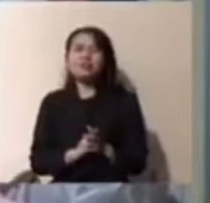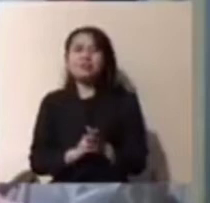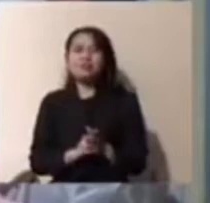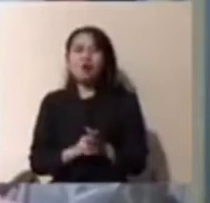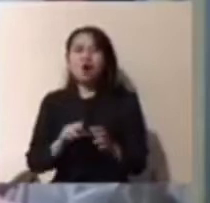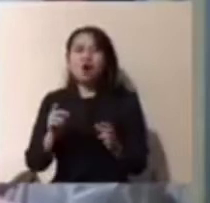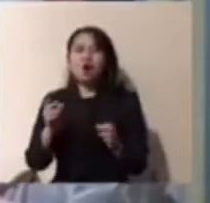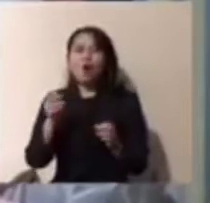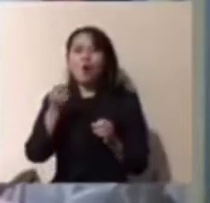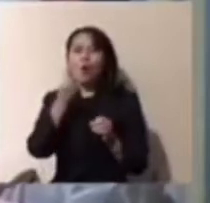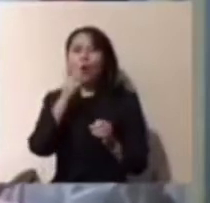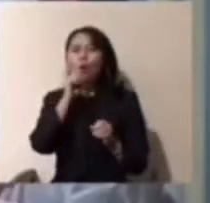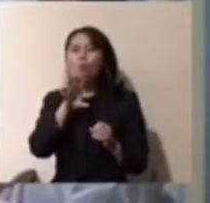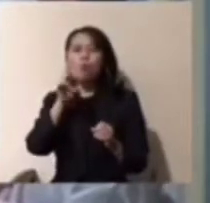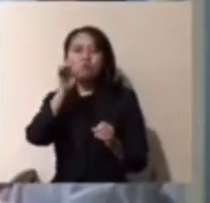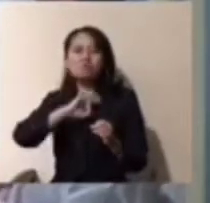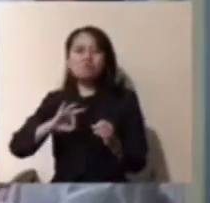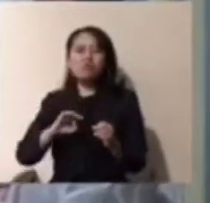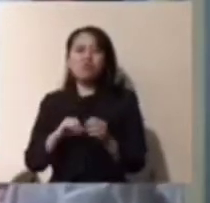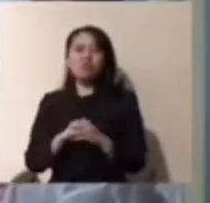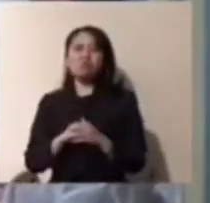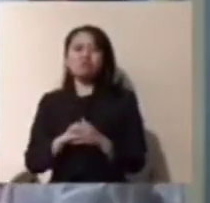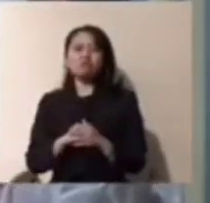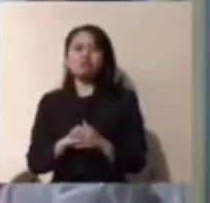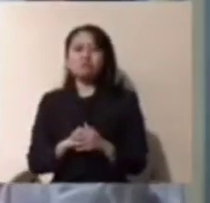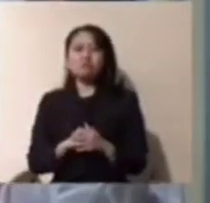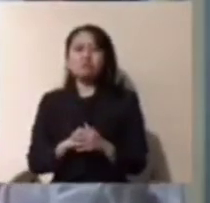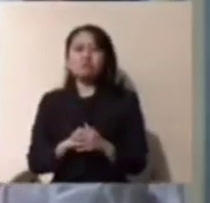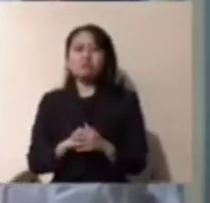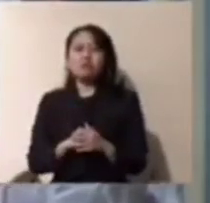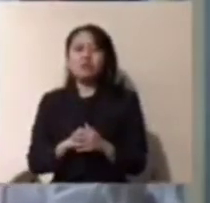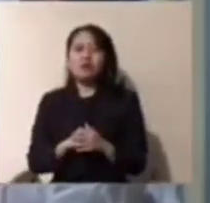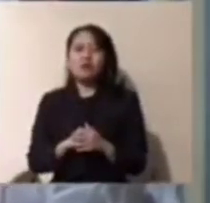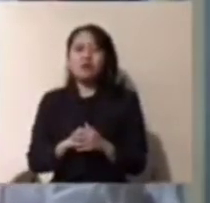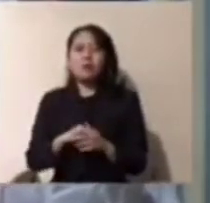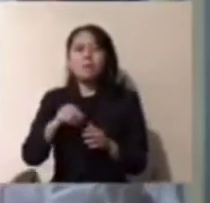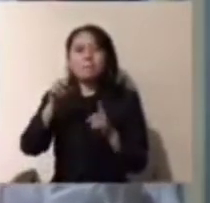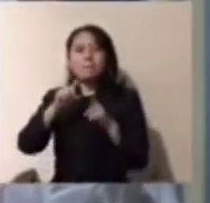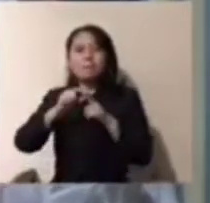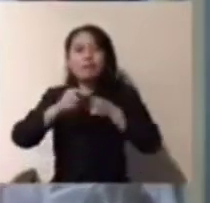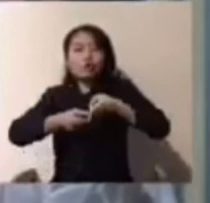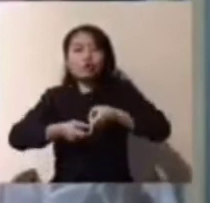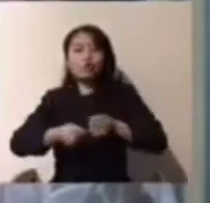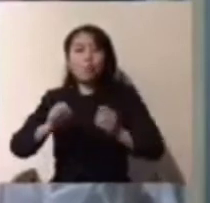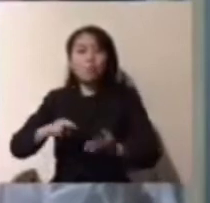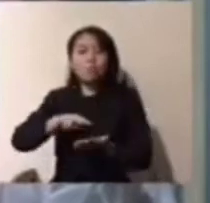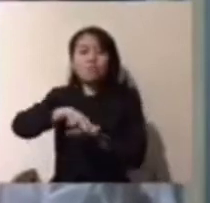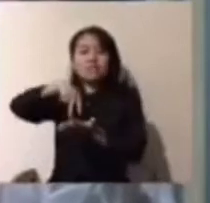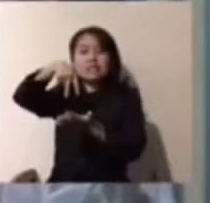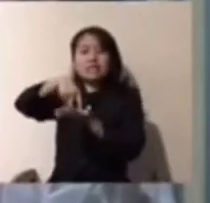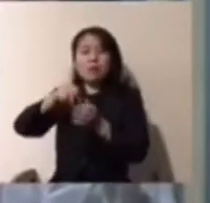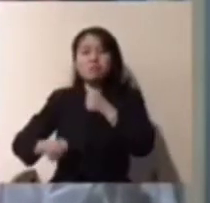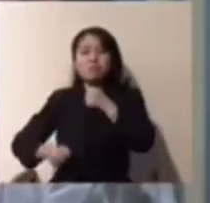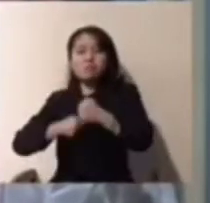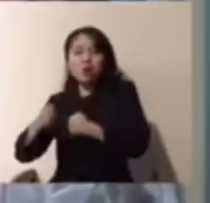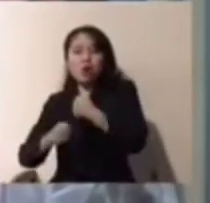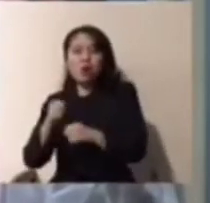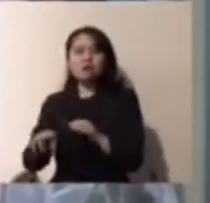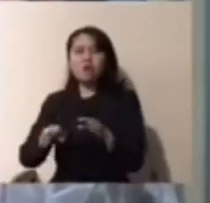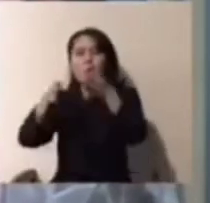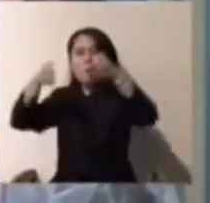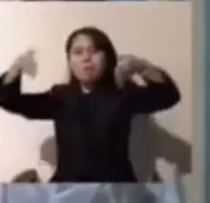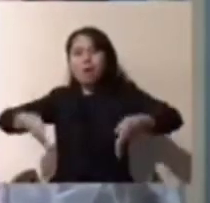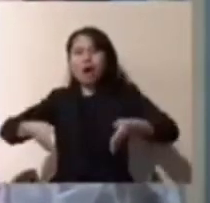itu omong kosong. Namun Petrus berdiri dan berlari ke makam. Ia menjenguk ke